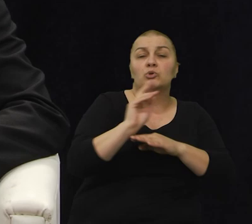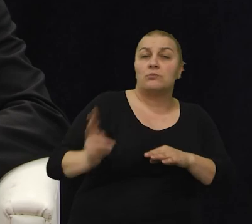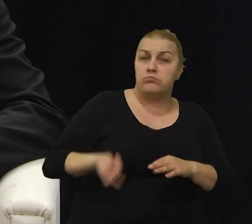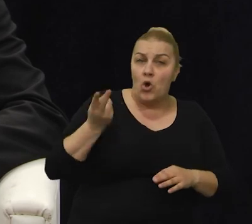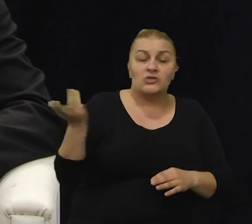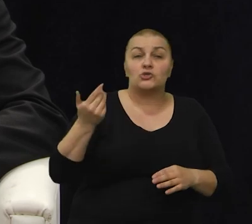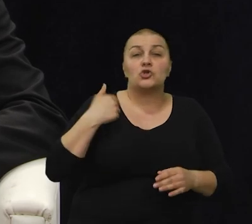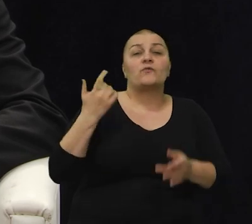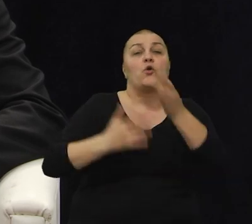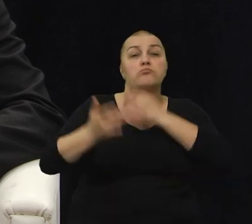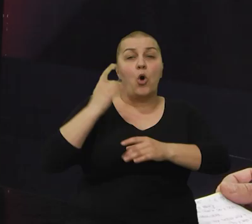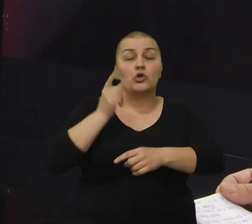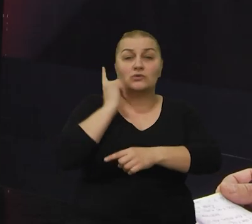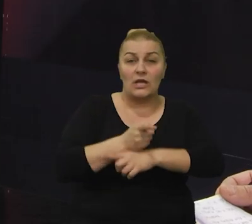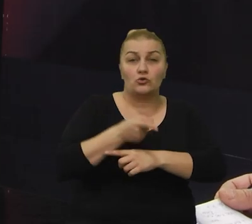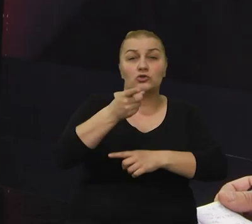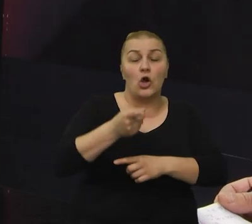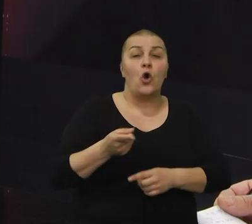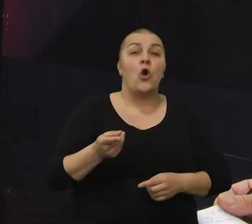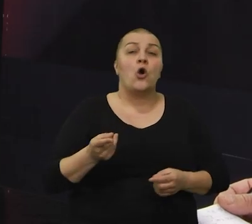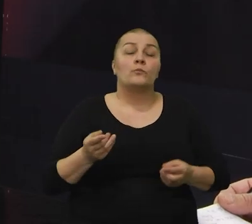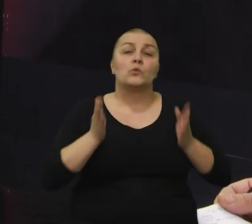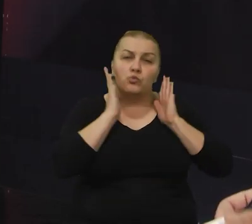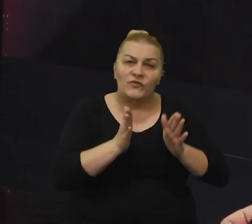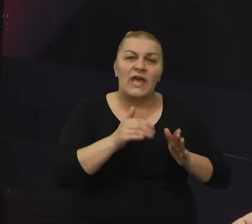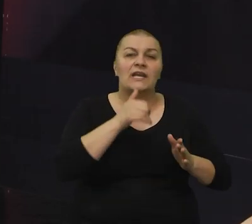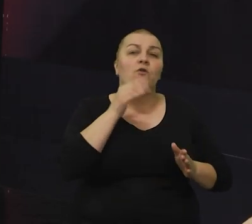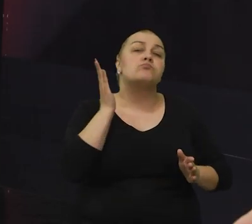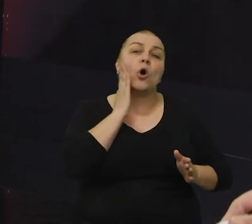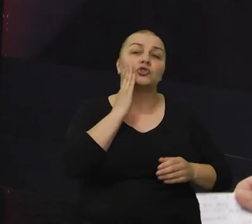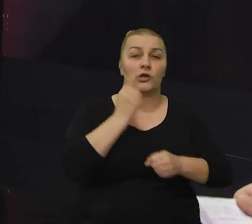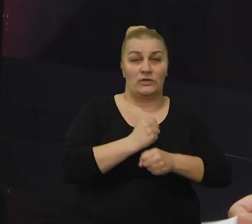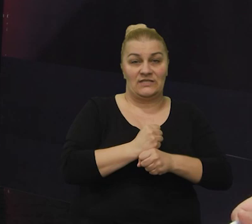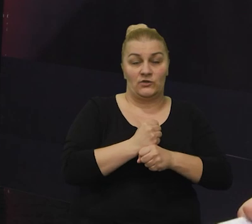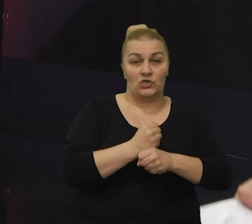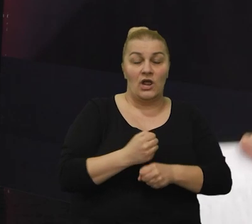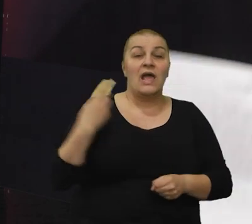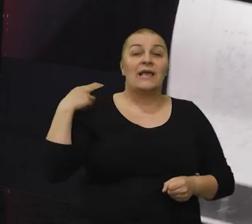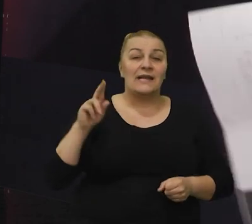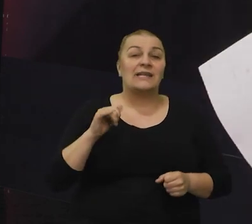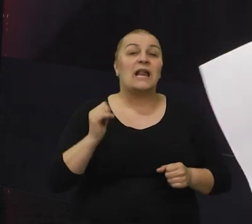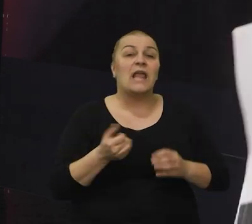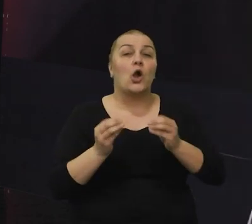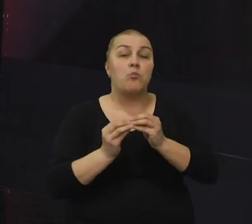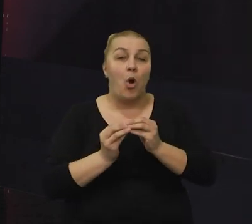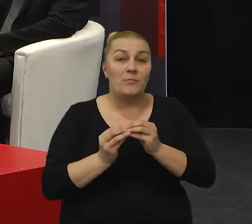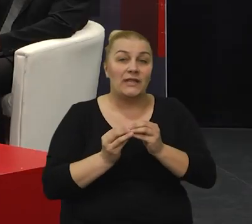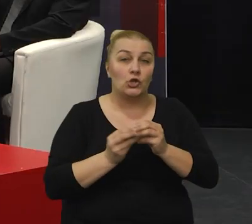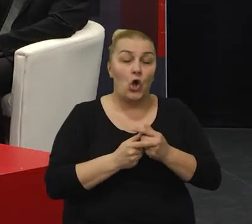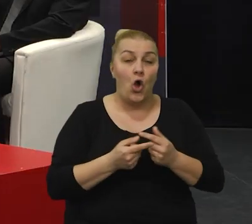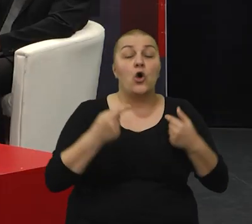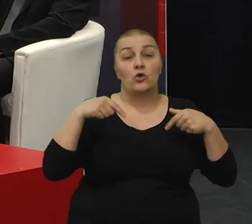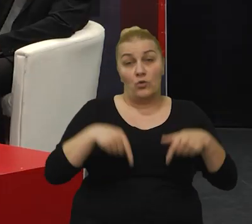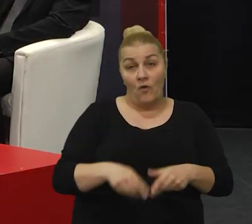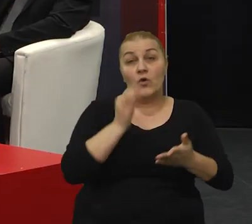si svoju povijesnu zadaću tako uvjerljivo i pošteno izvršio. General Janko Bobetko, ovo